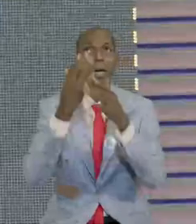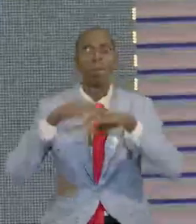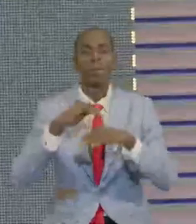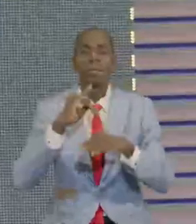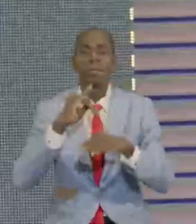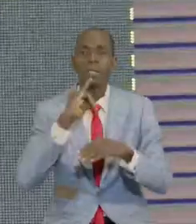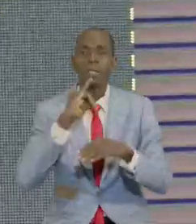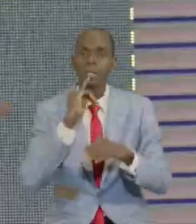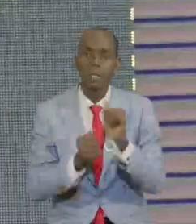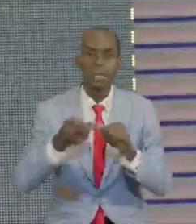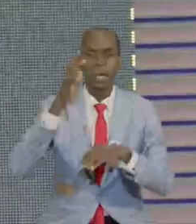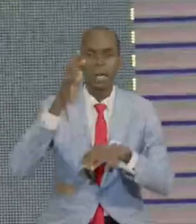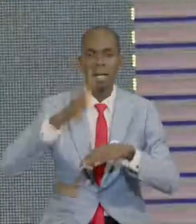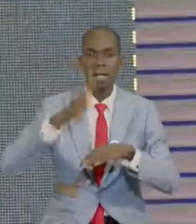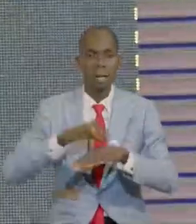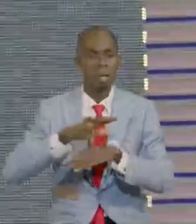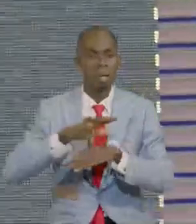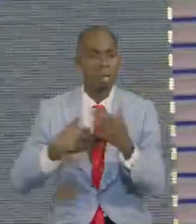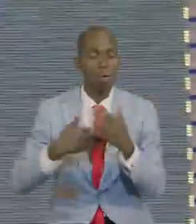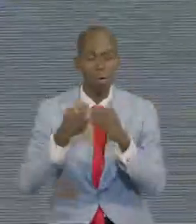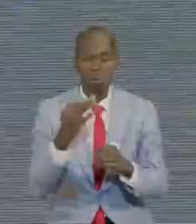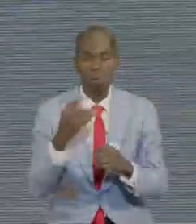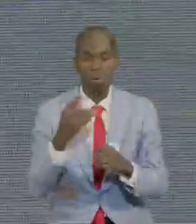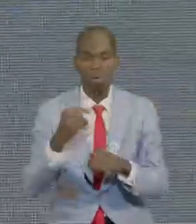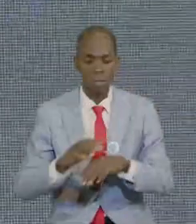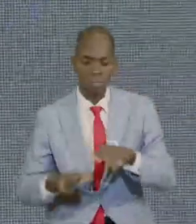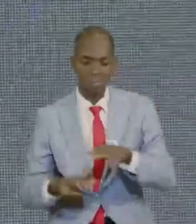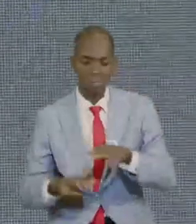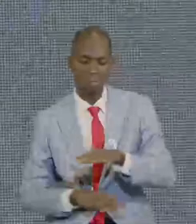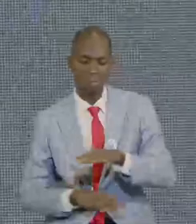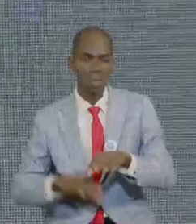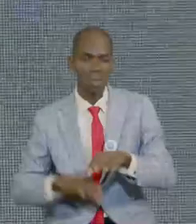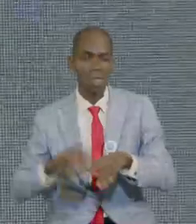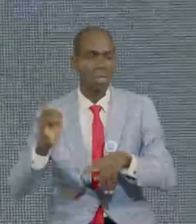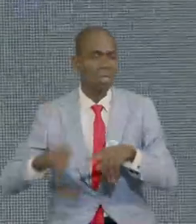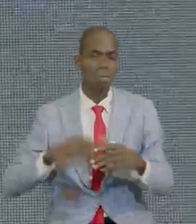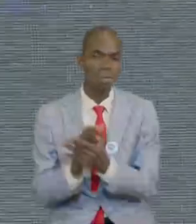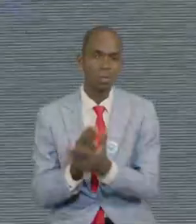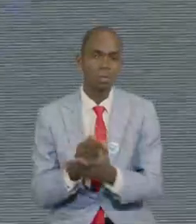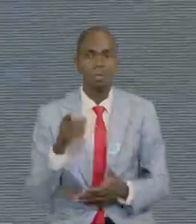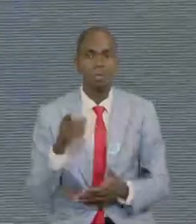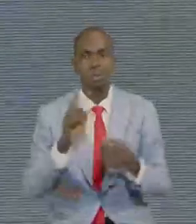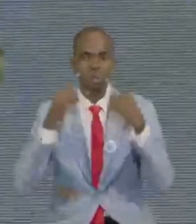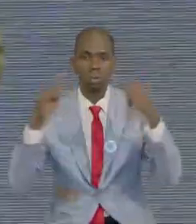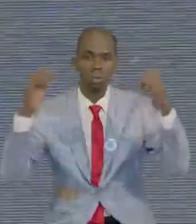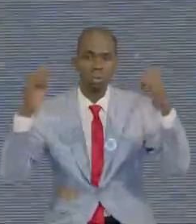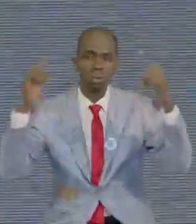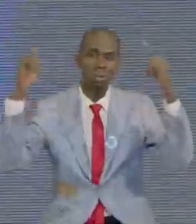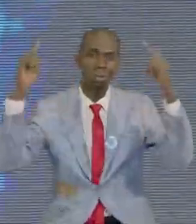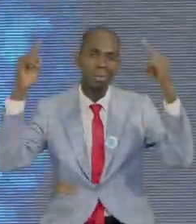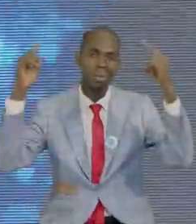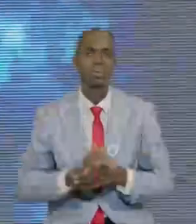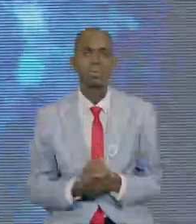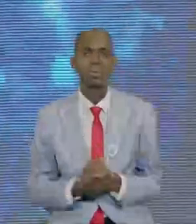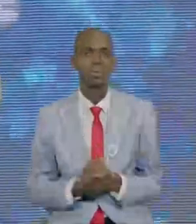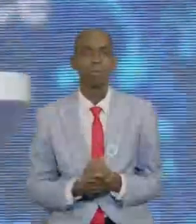earth. All the power of the earth below cannot hinder you to succeed. Et comme Dieu est plus élevé que